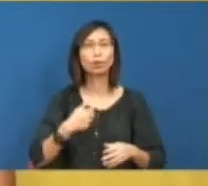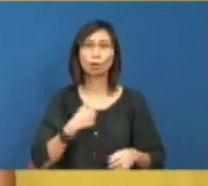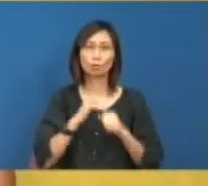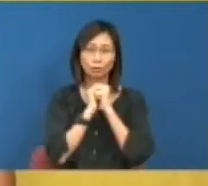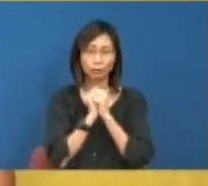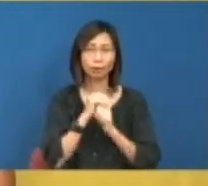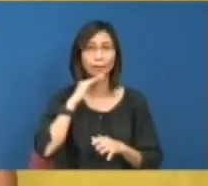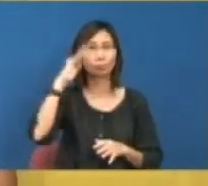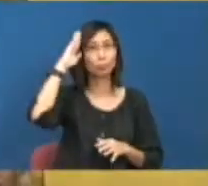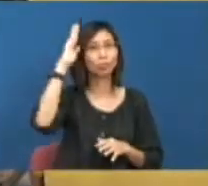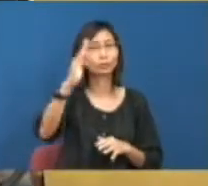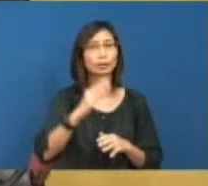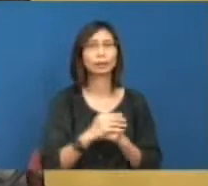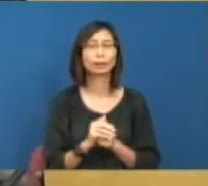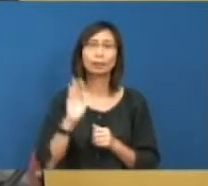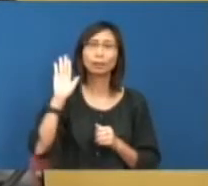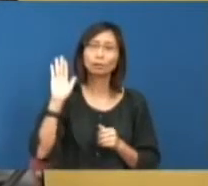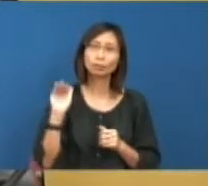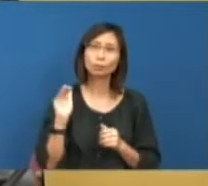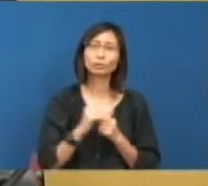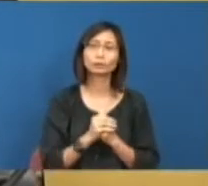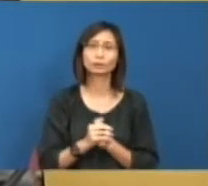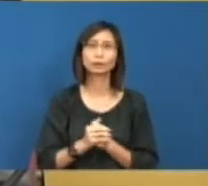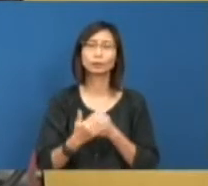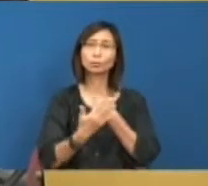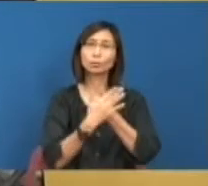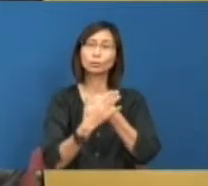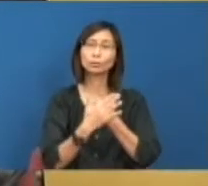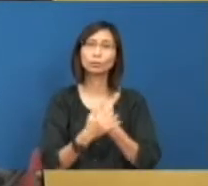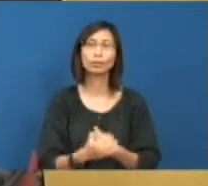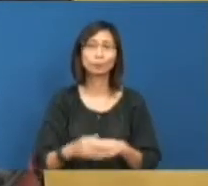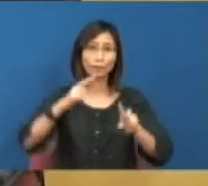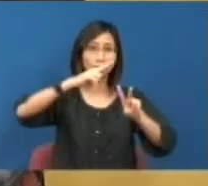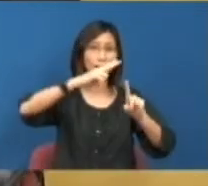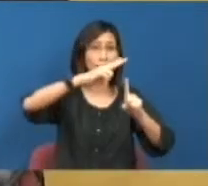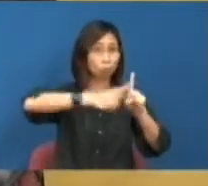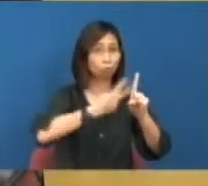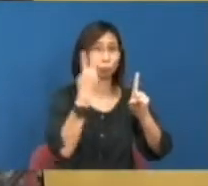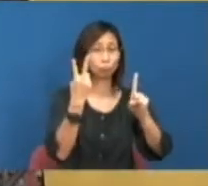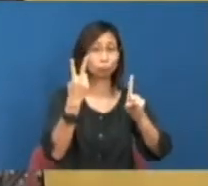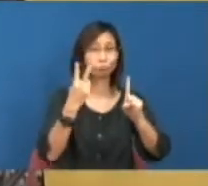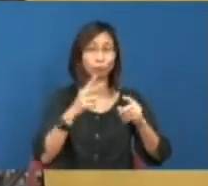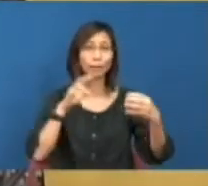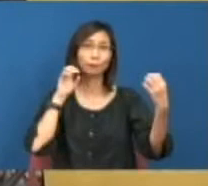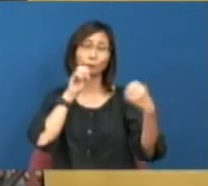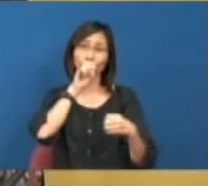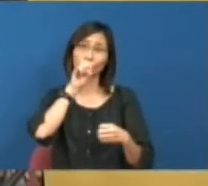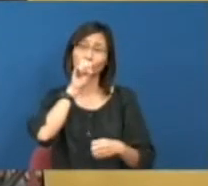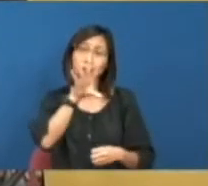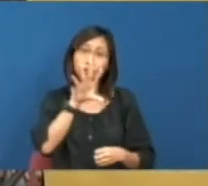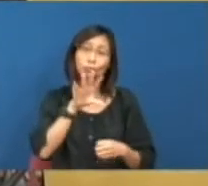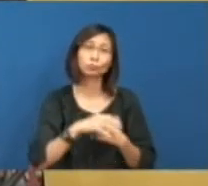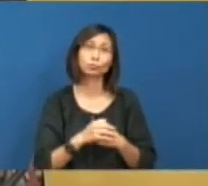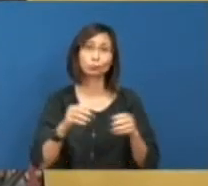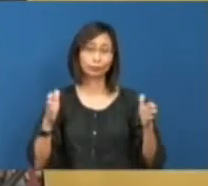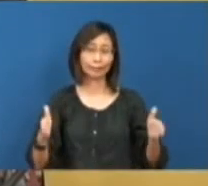係為咗兩個月之後嘅所謂諮詢期屆滿咧， 係呢個短兵相接嘅鬥爭咧，係做